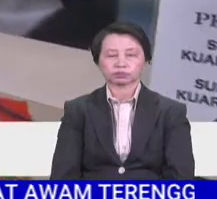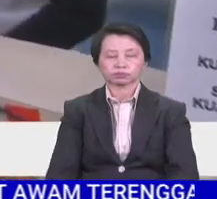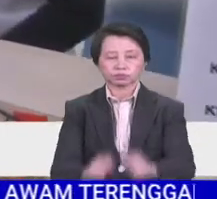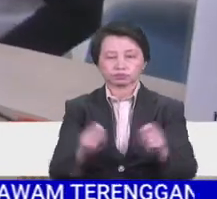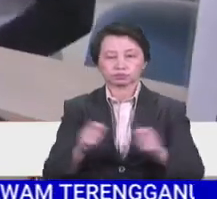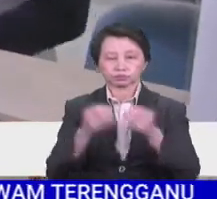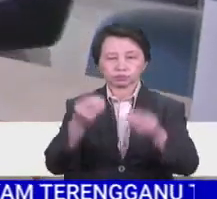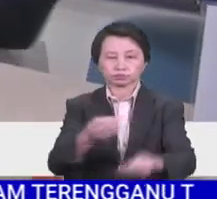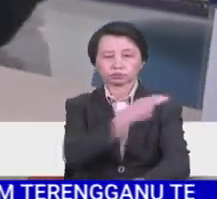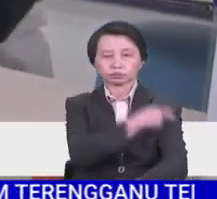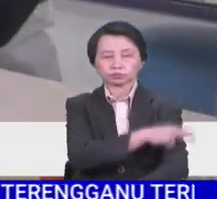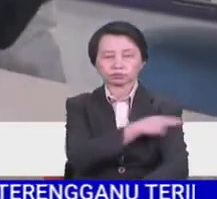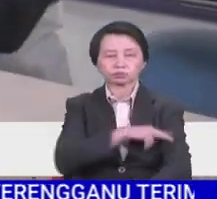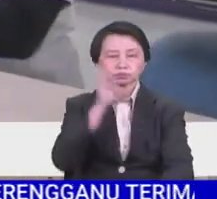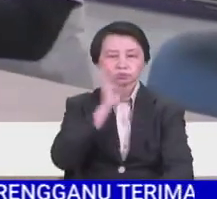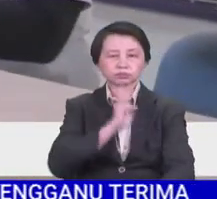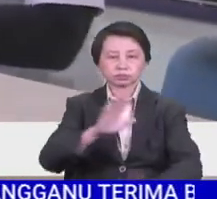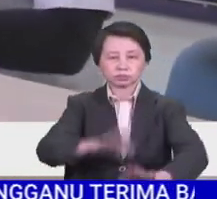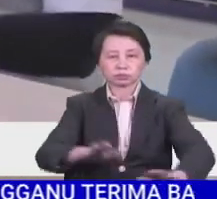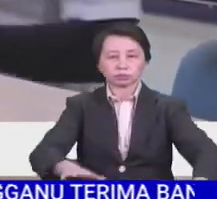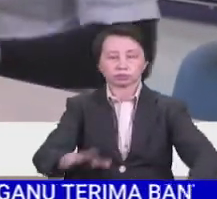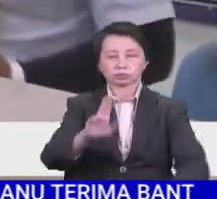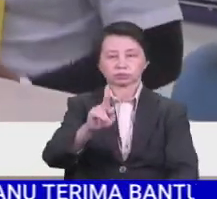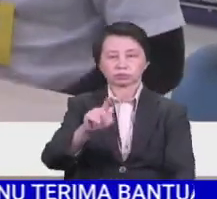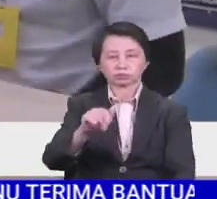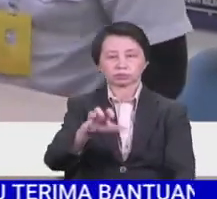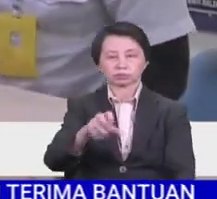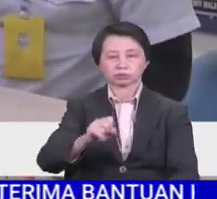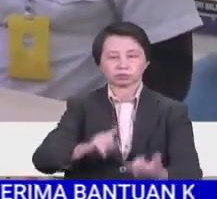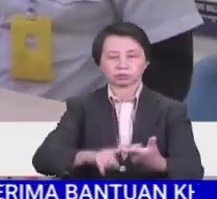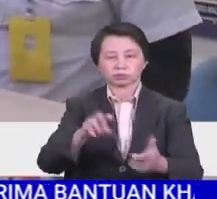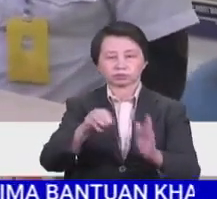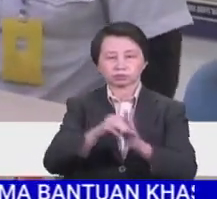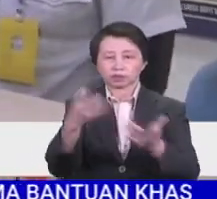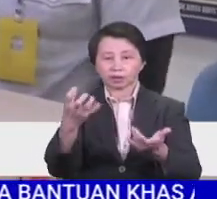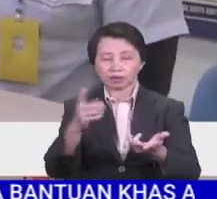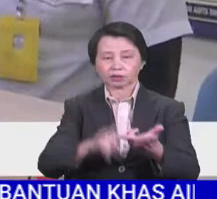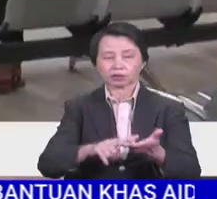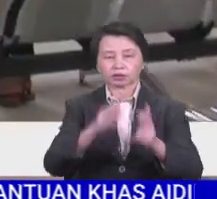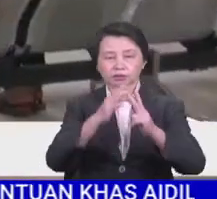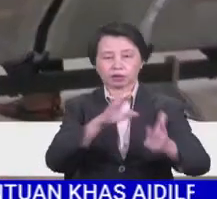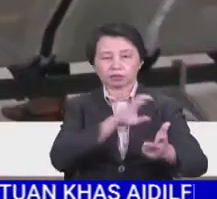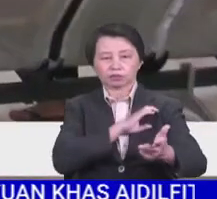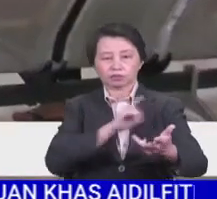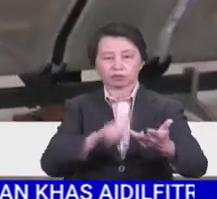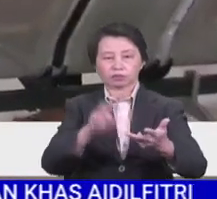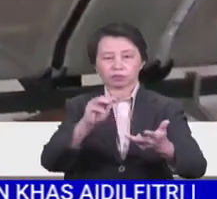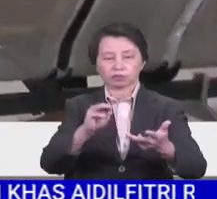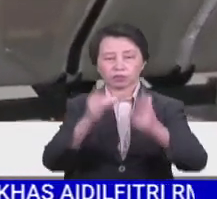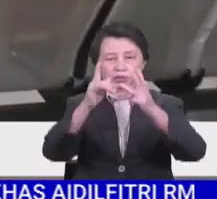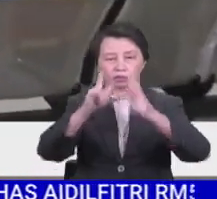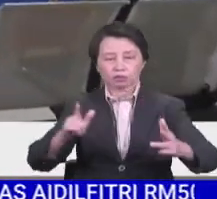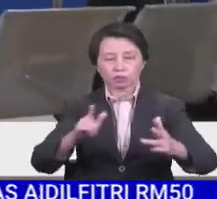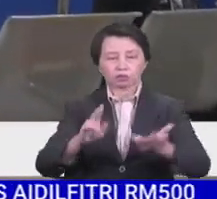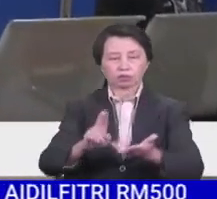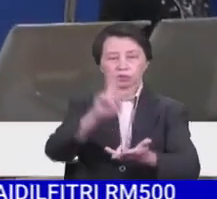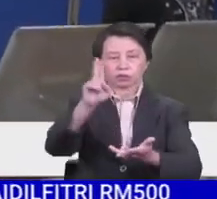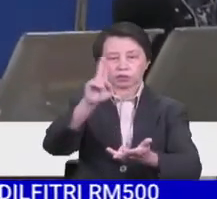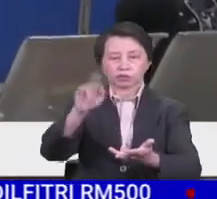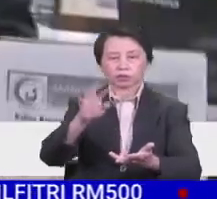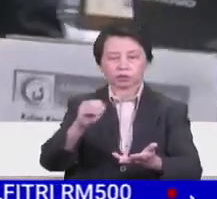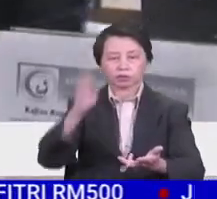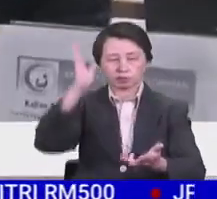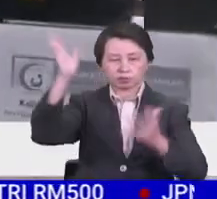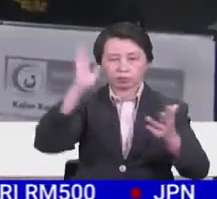agihan hospal Wan dan kanak-kanakas Bai polis menggal Balai Polis Alam mesra Pondok keselamatan Universiti Malaysia